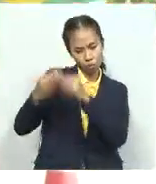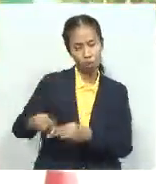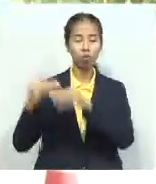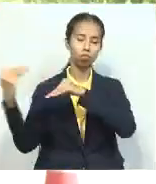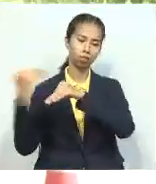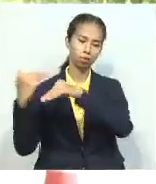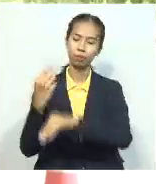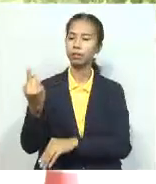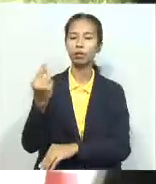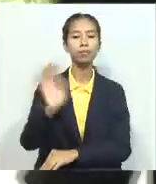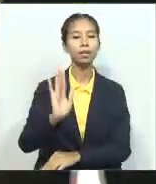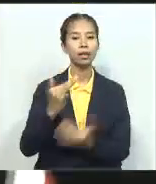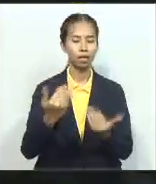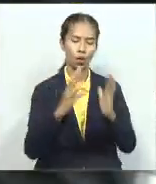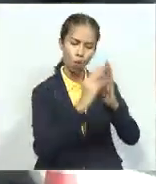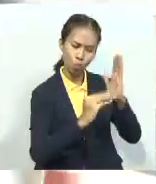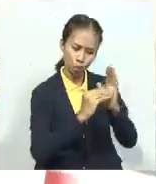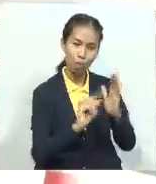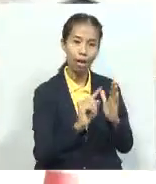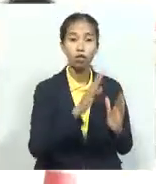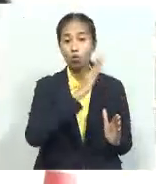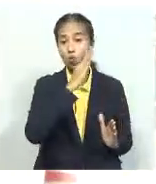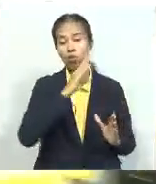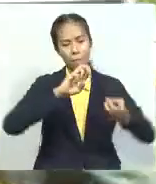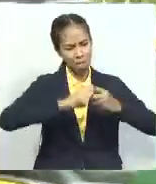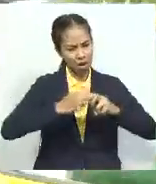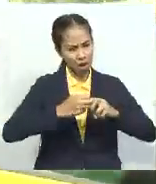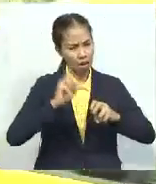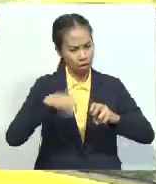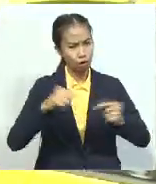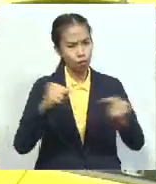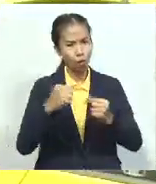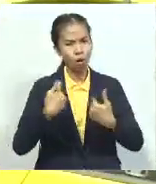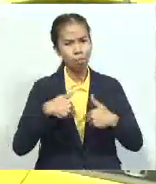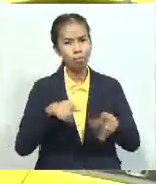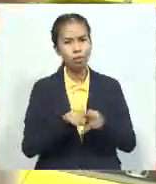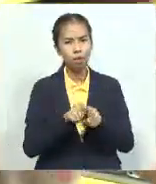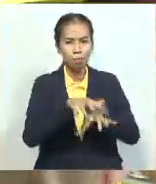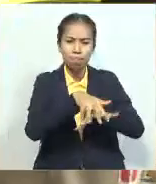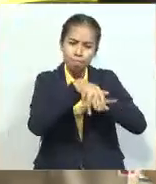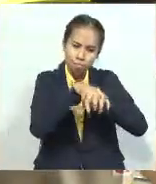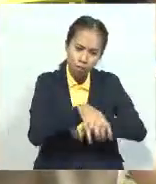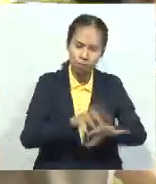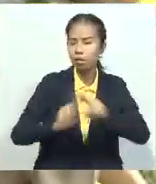เดียวเราอบรมไปถึงขั้นว่าถ้าเกิดเหตุต้องช่วยชีวิตคนเด็กๆสามารถทำ